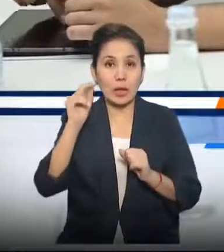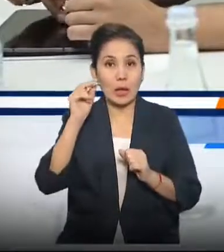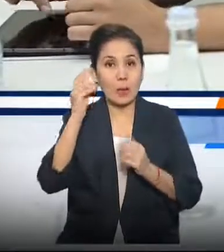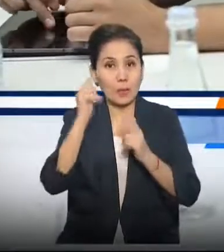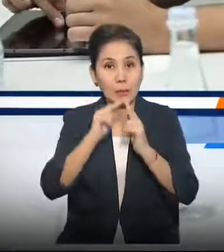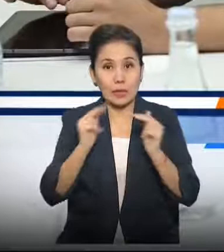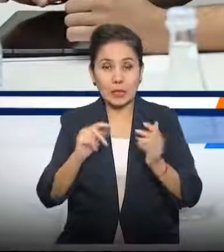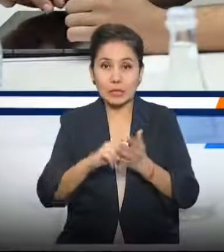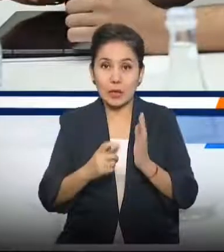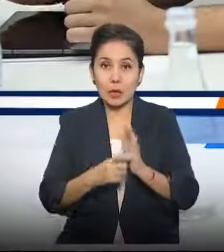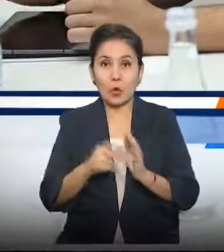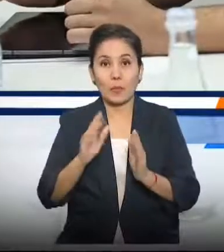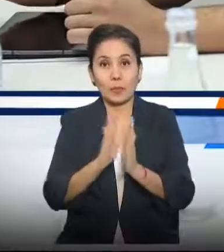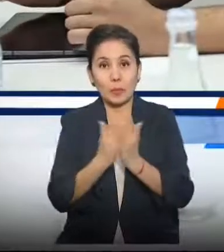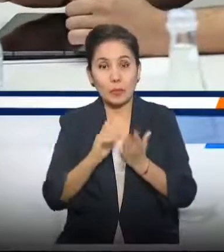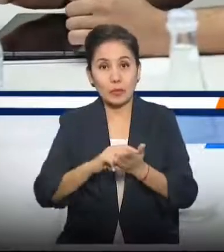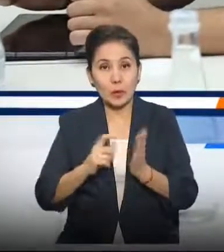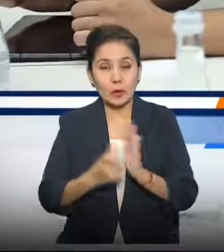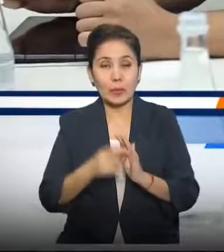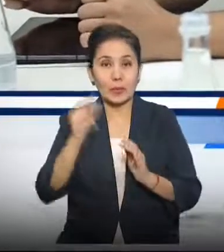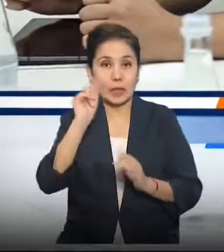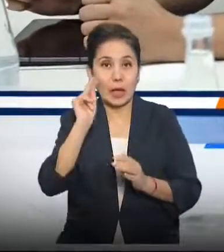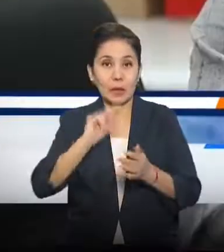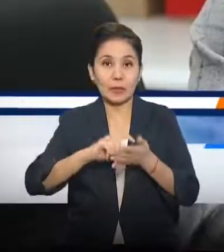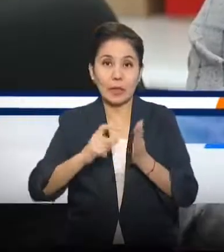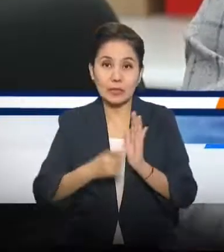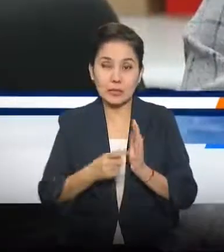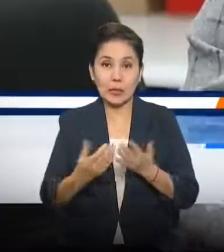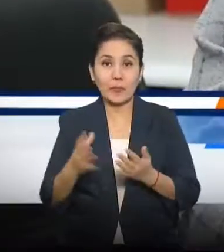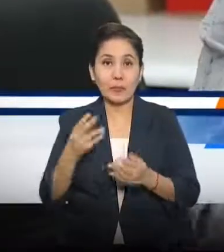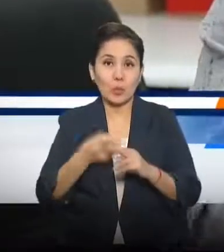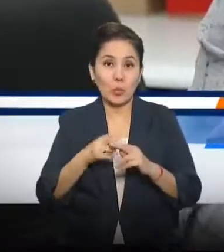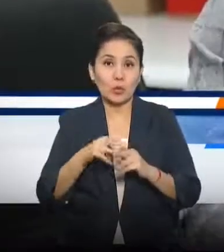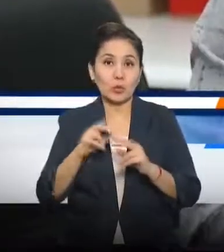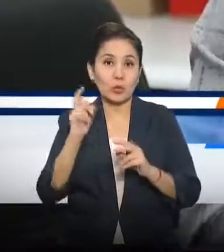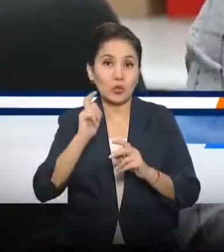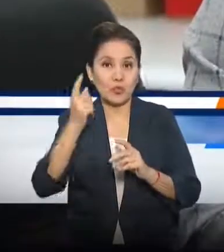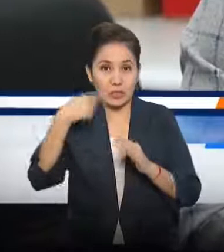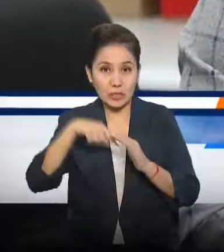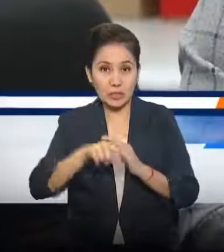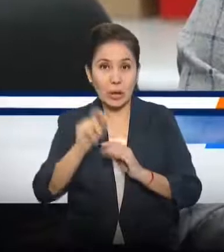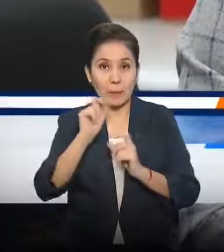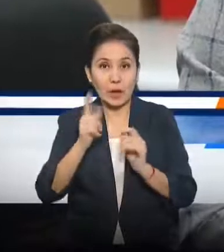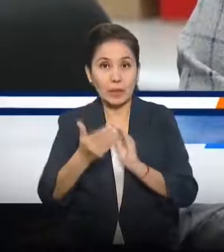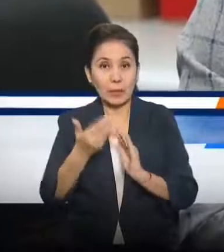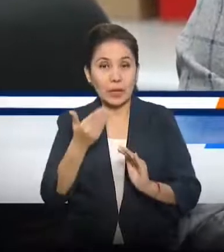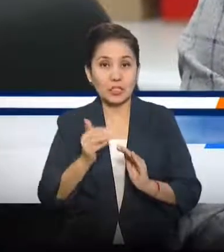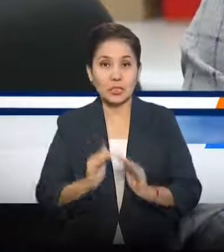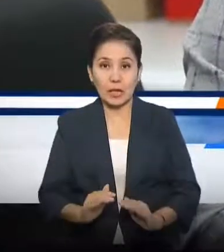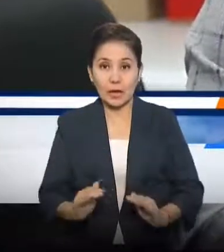кутубхона биноларини қуриш, таълим кластерини ташкил этиш, бунинг учун университет қошида мактабгача таълим